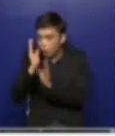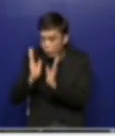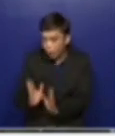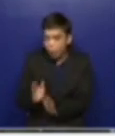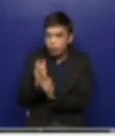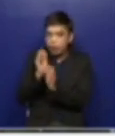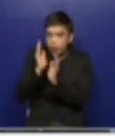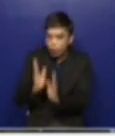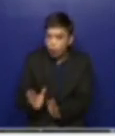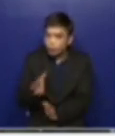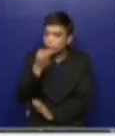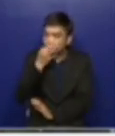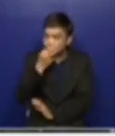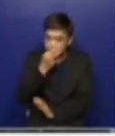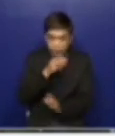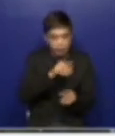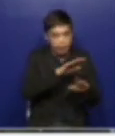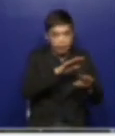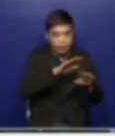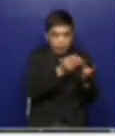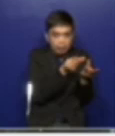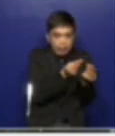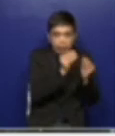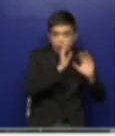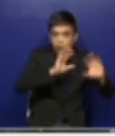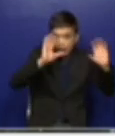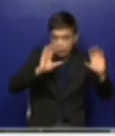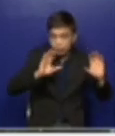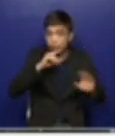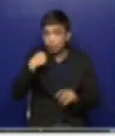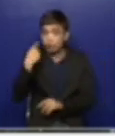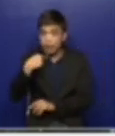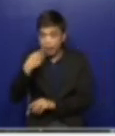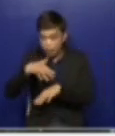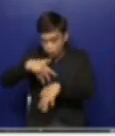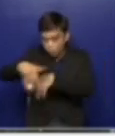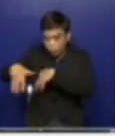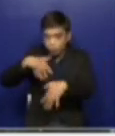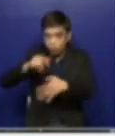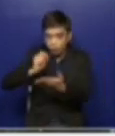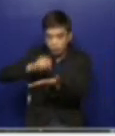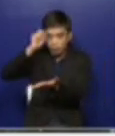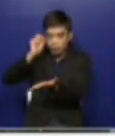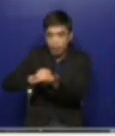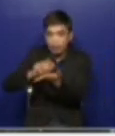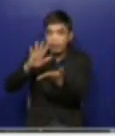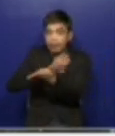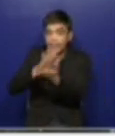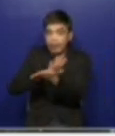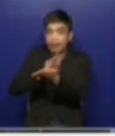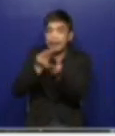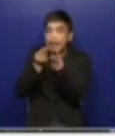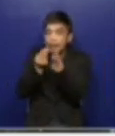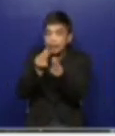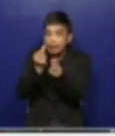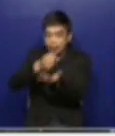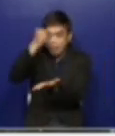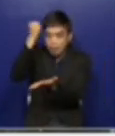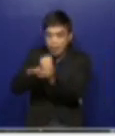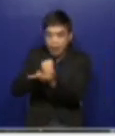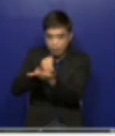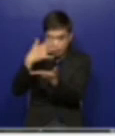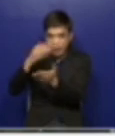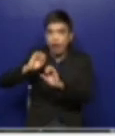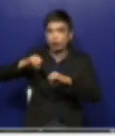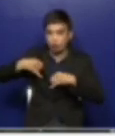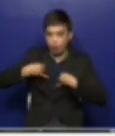ารสิทธินั้นขอประชาชนที่มีเอกสารสิทธิ์ที่ได้มาโดยชอบด้วยกฎหมายอย่าตกใจหากการตรว